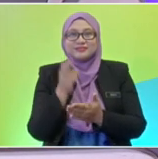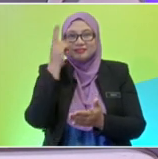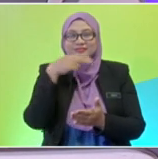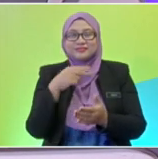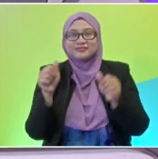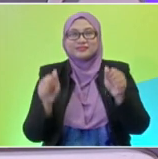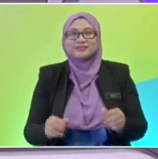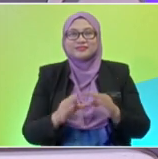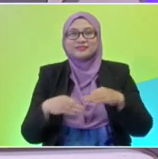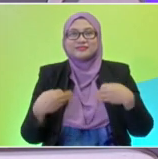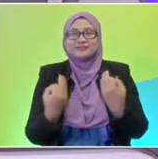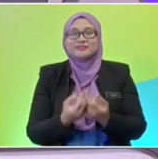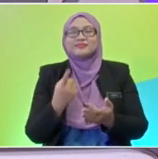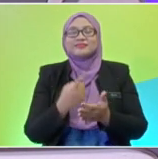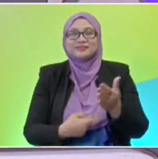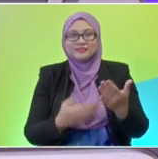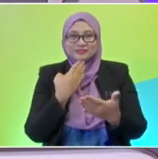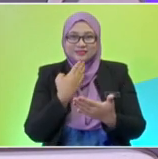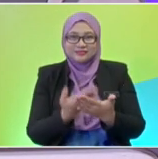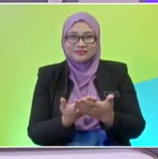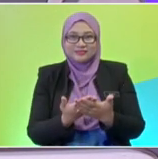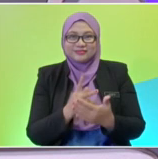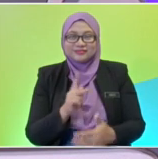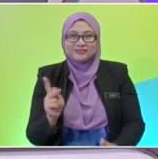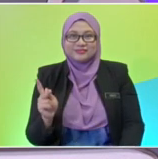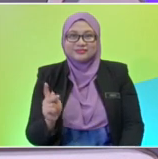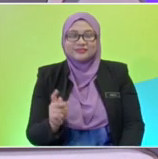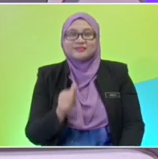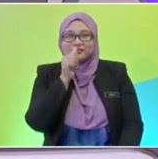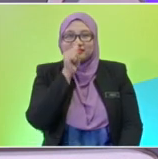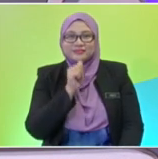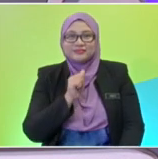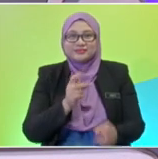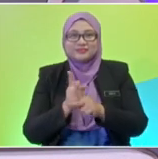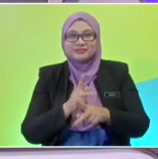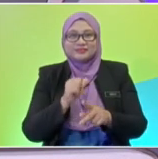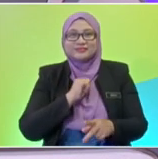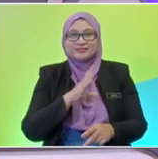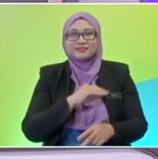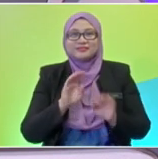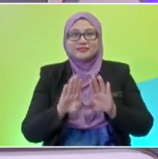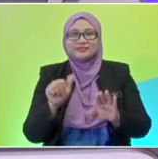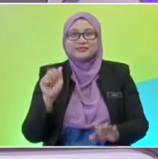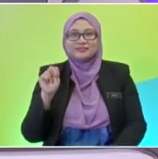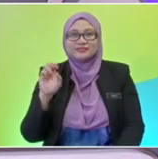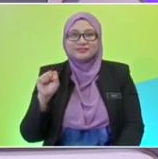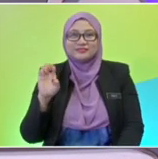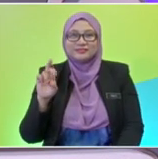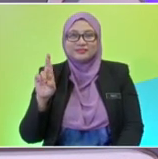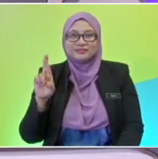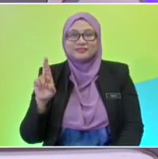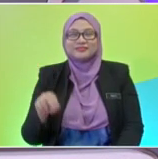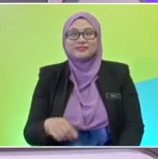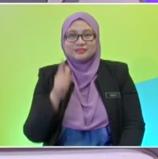dia yang kita lihat tiga kata kunci tadi sabar mengawal diri dan bertolak Sekarang kita akan lihat